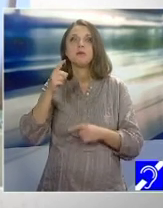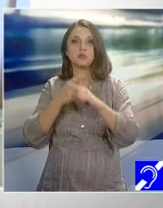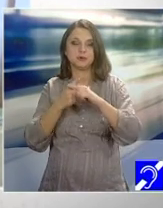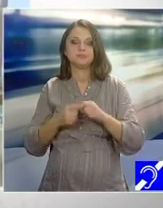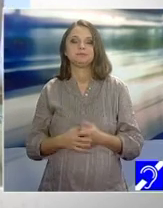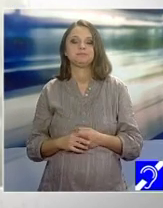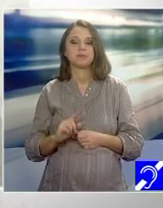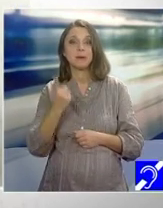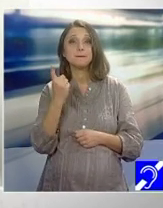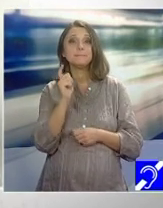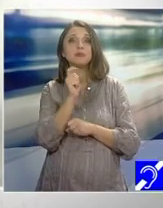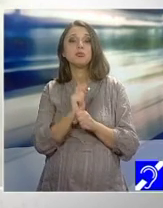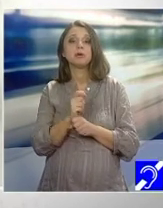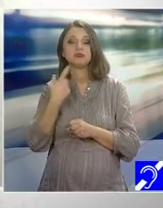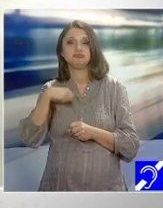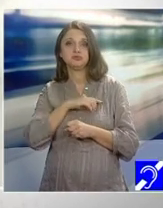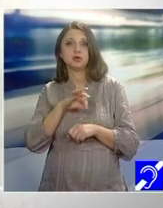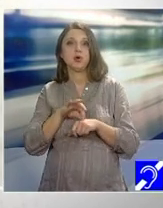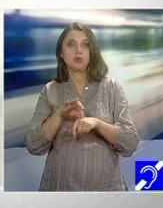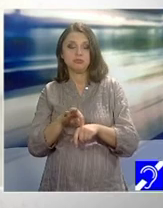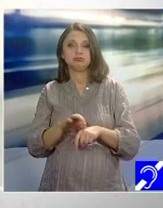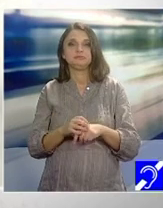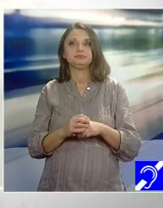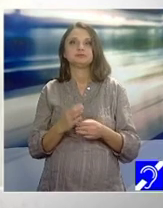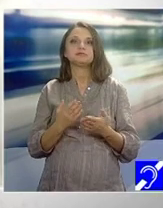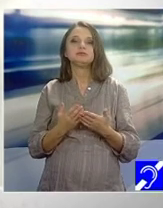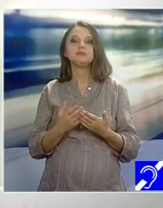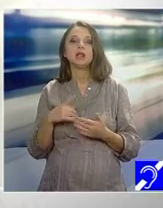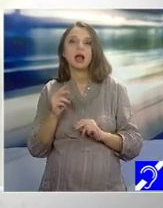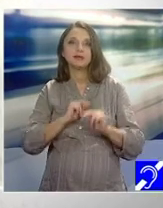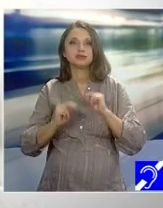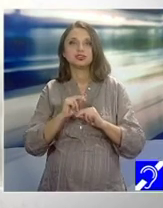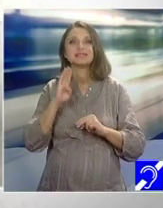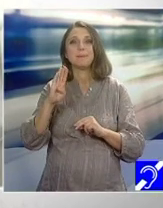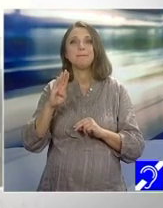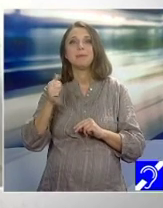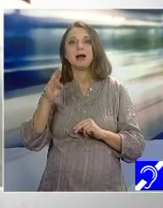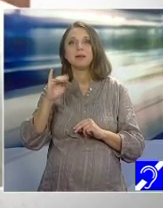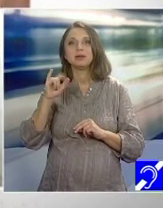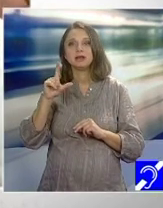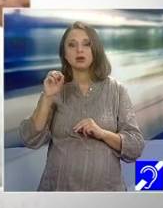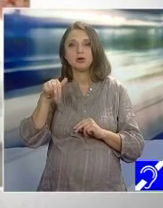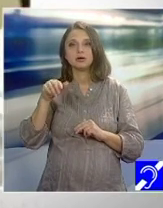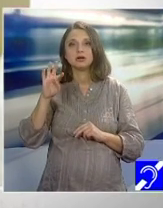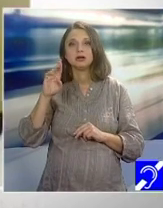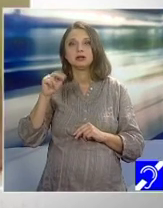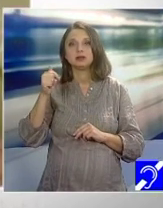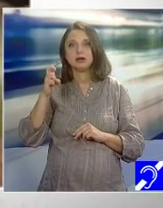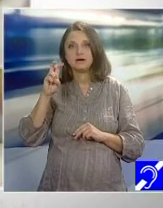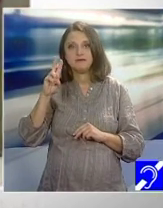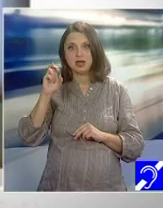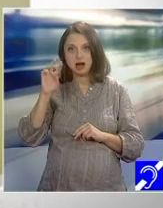coordonăm ca și asociație Babylon Travel este proiectul numit Value the